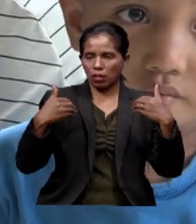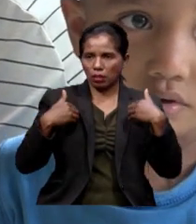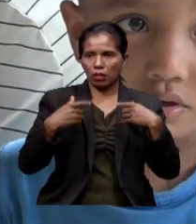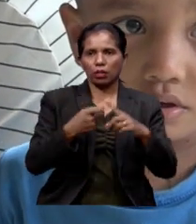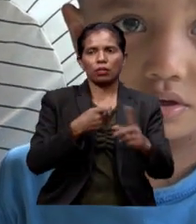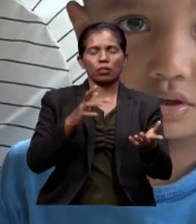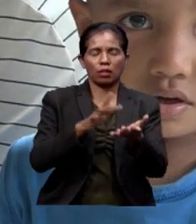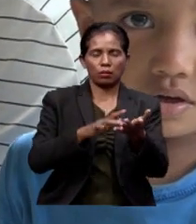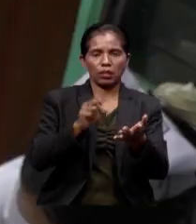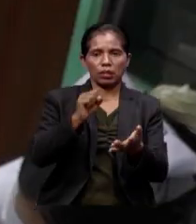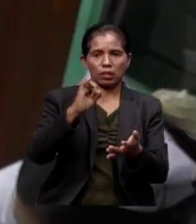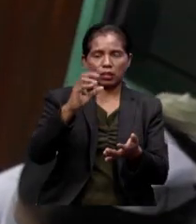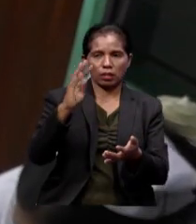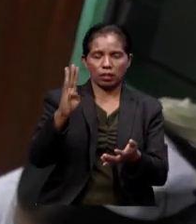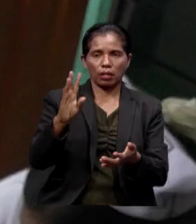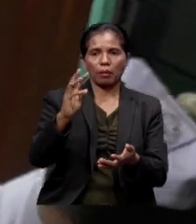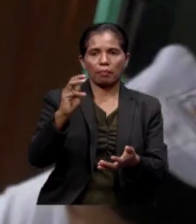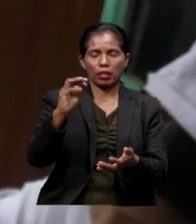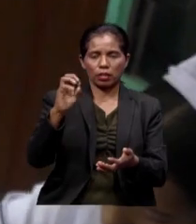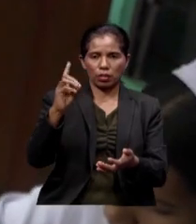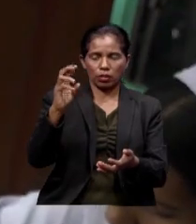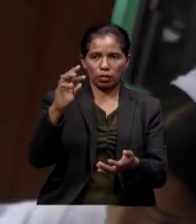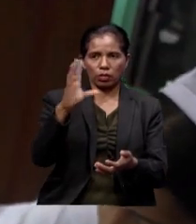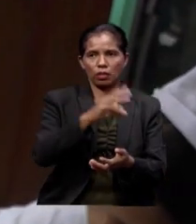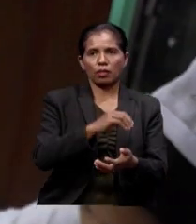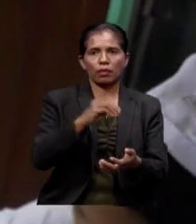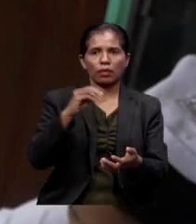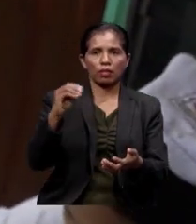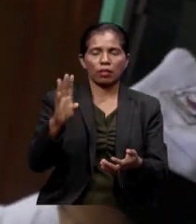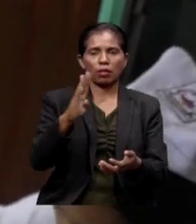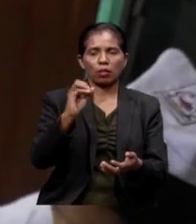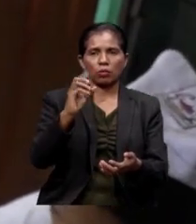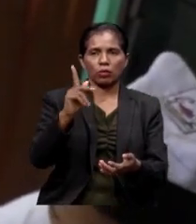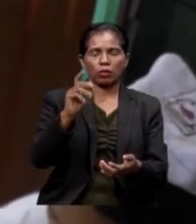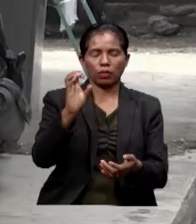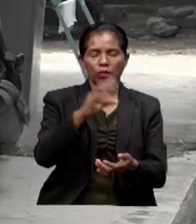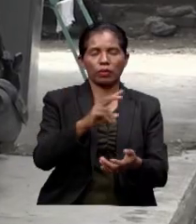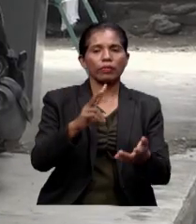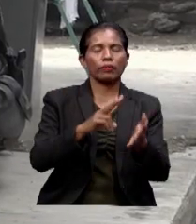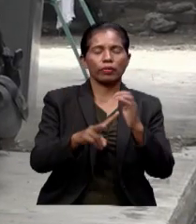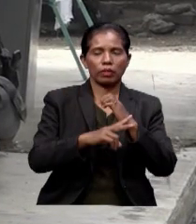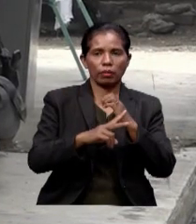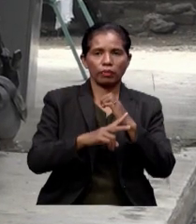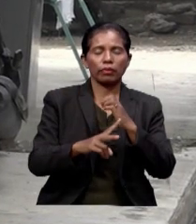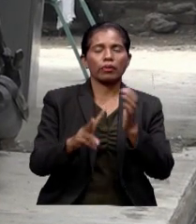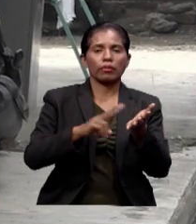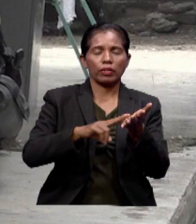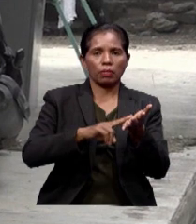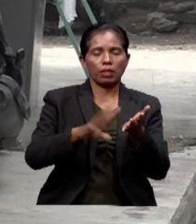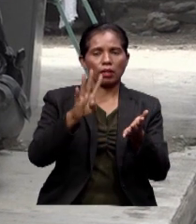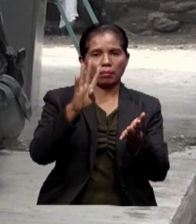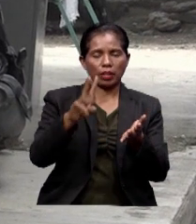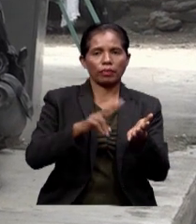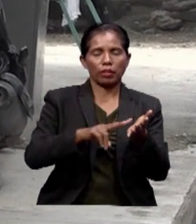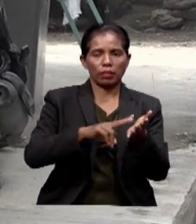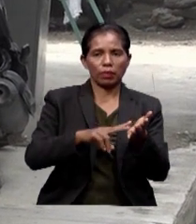tablet simvastatin, metronidazol, prednisone, buscopan, vitamina B6, vitamina B5,